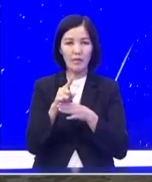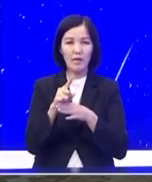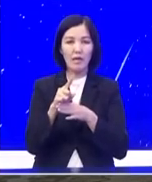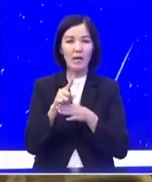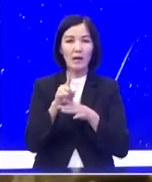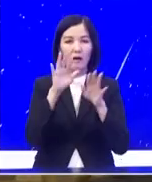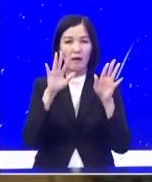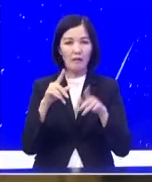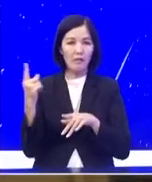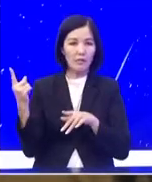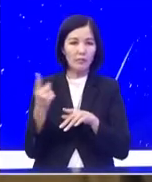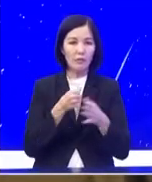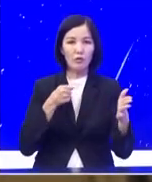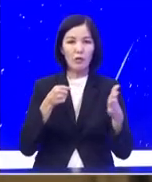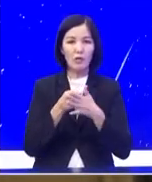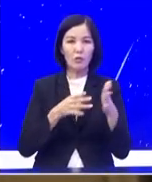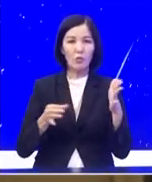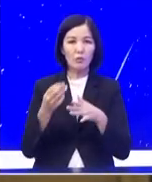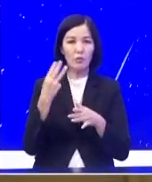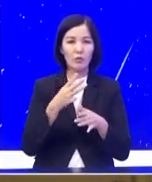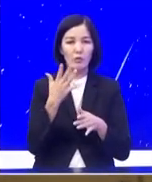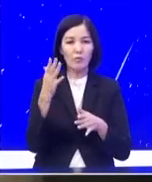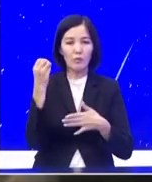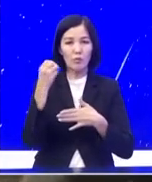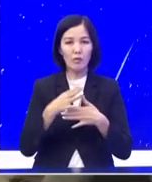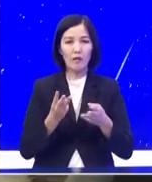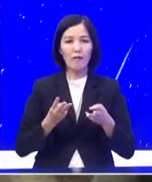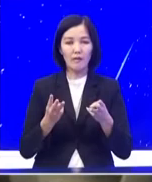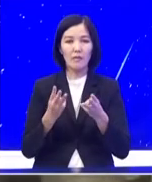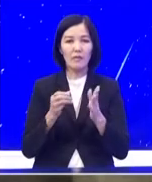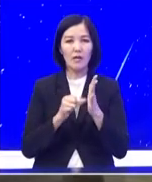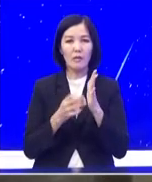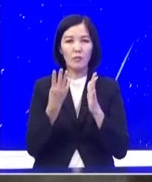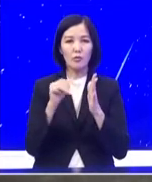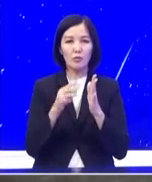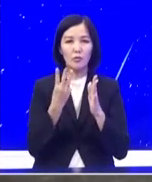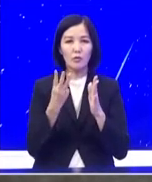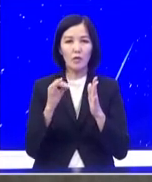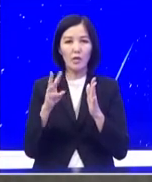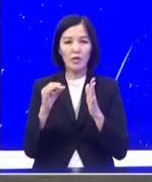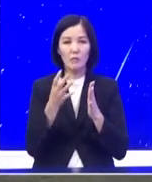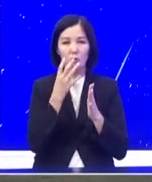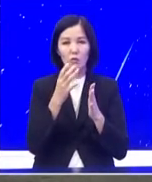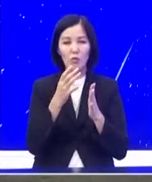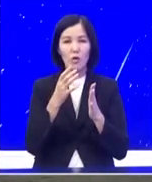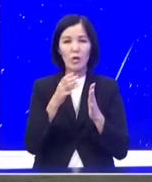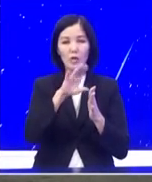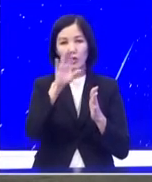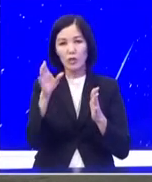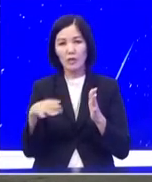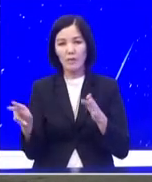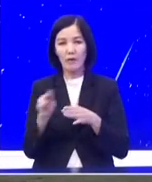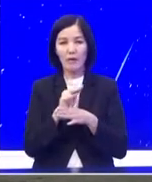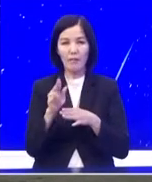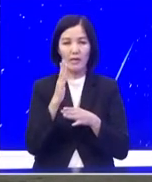тапсырды. Алғашқы қар түскенге дейін облыста 35 орталық қазандық, 64-3 шақырым жылыту жүйелері қалыпқа